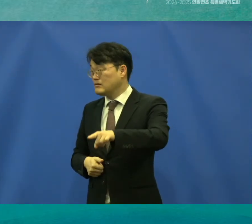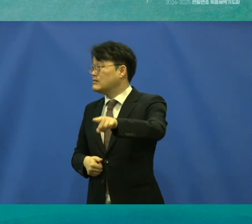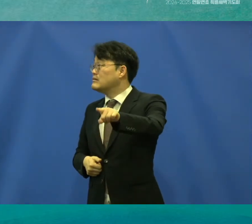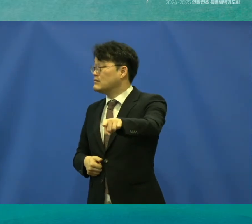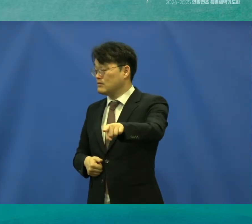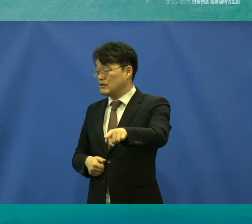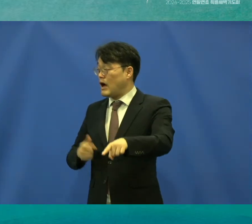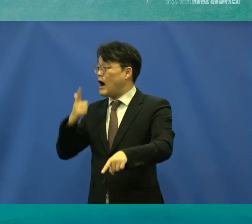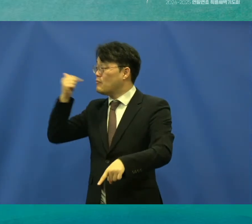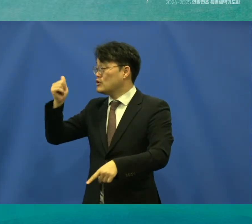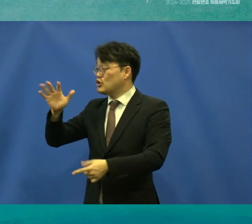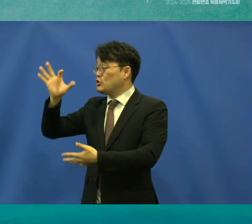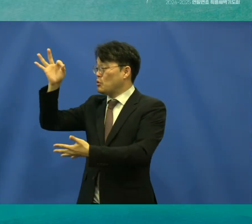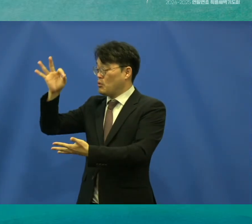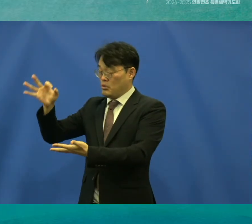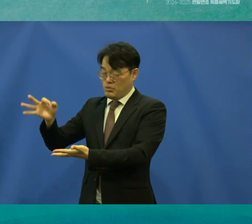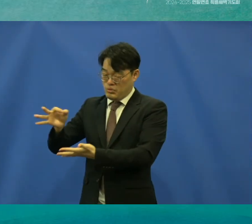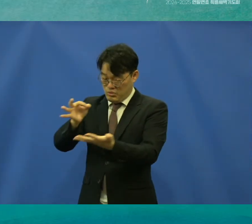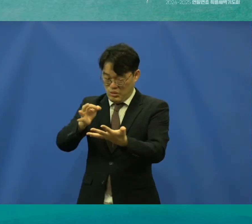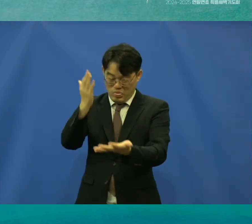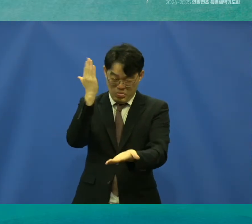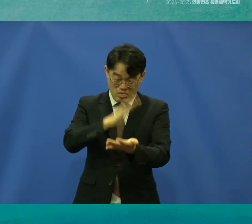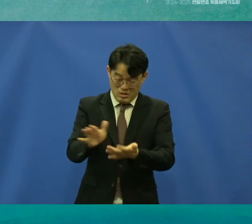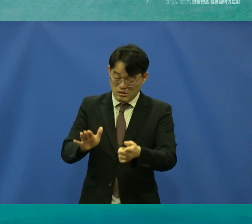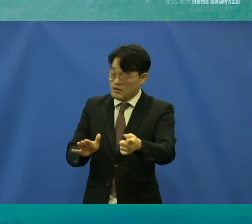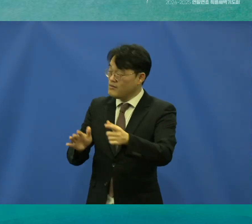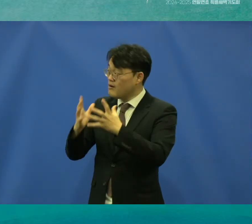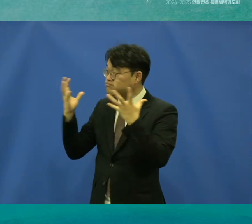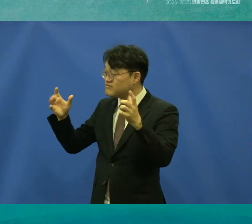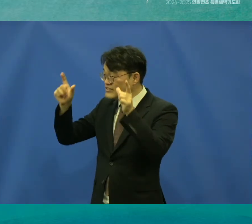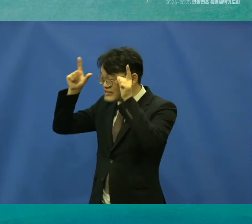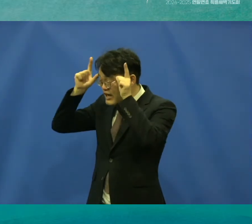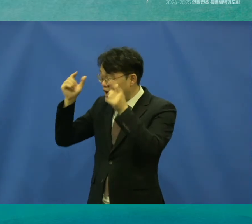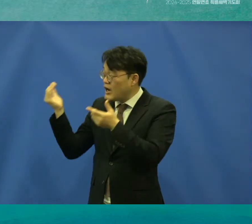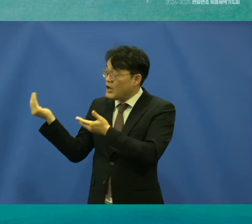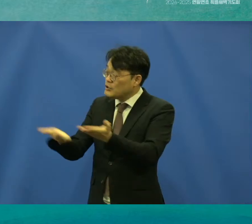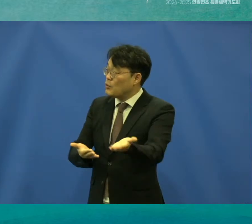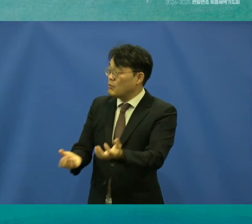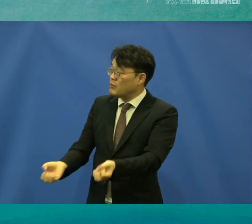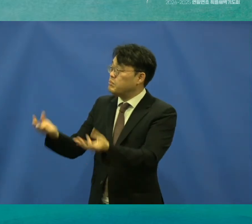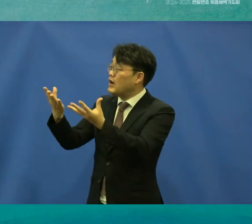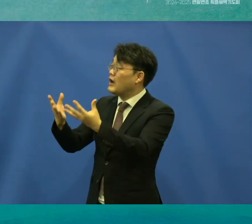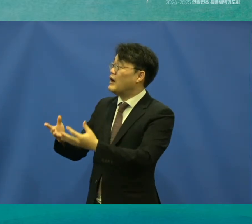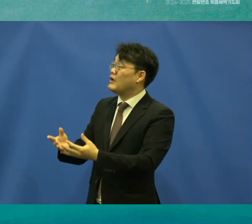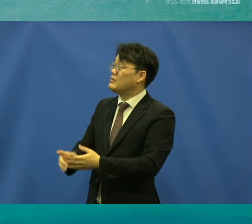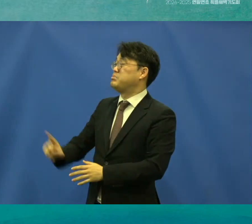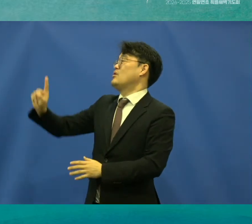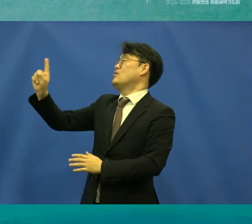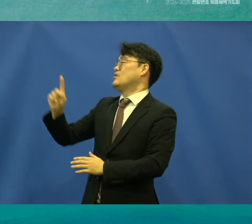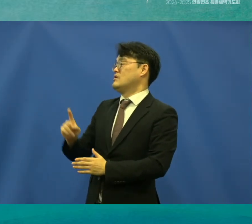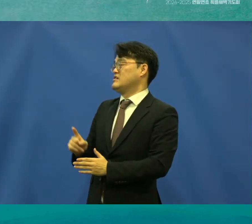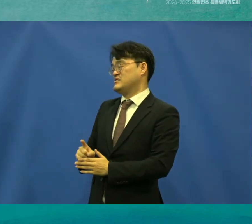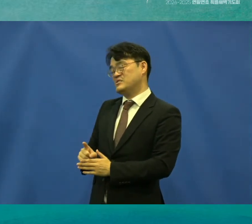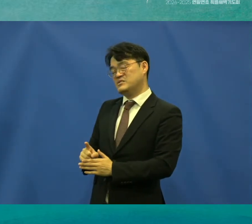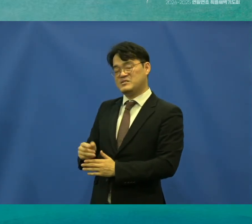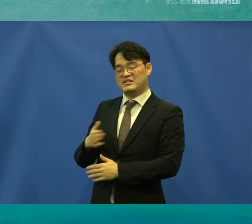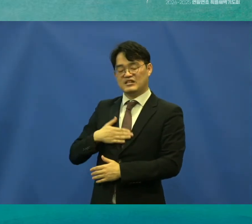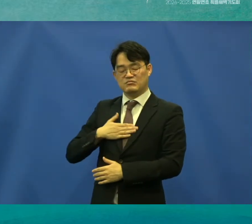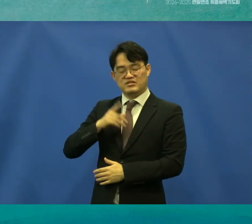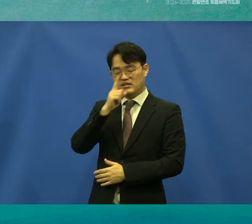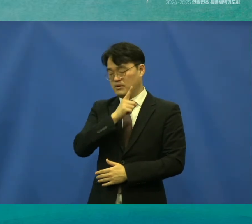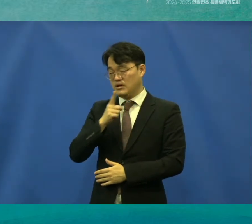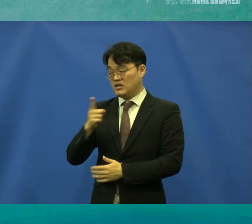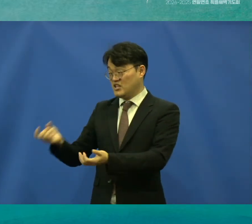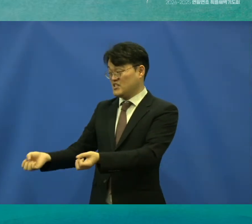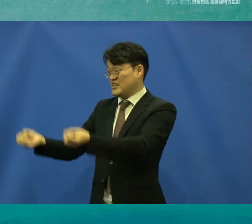송아지를 잡아주느냐. 아들의 귀향을 기뻐하고 그 연잔치에 그는 들어가지 않습니다. 왜? 저런